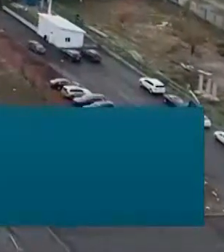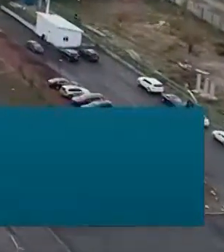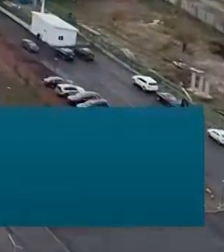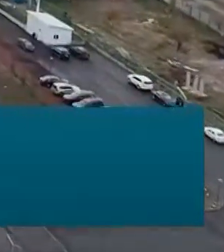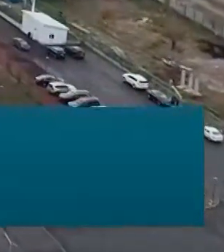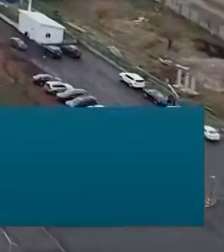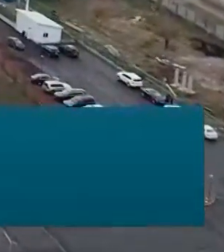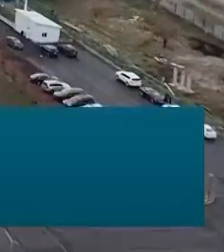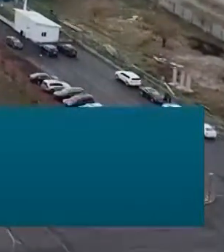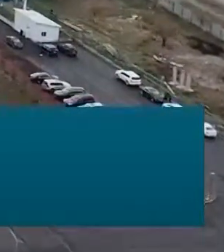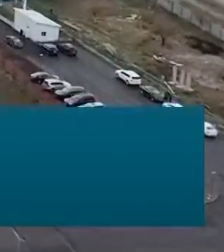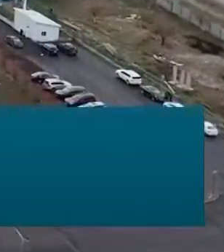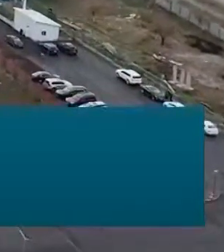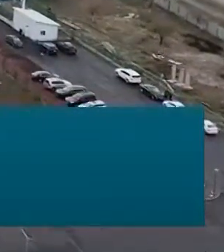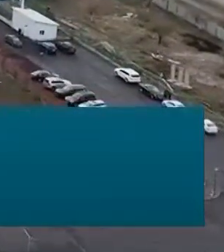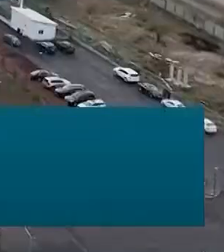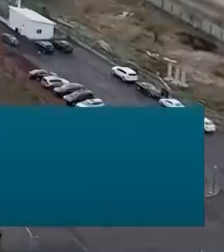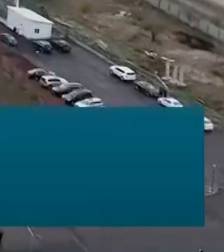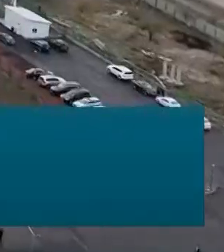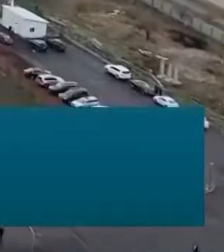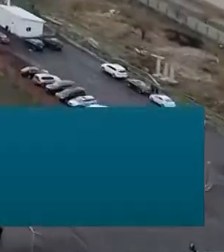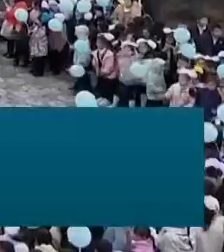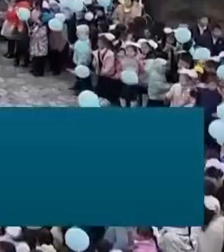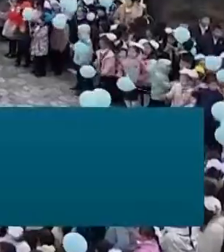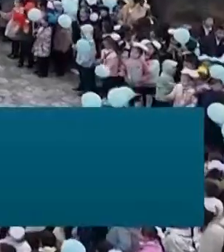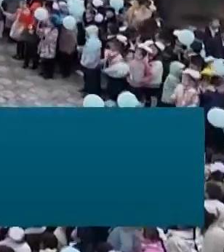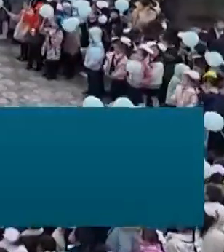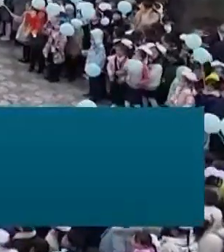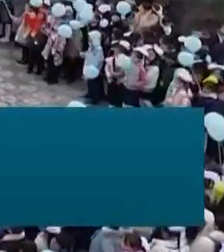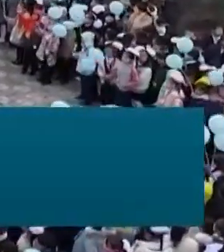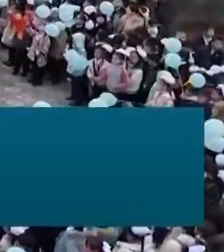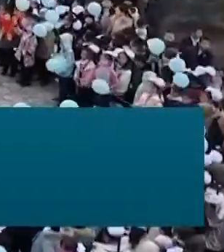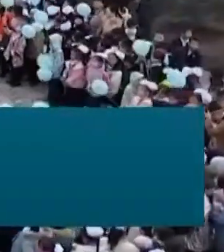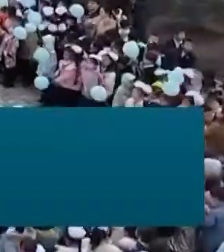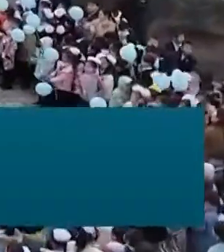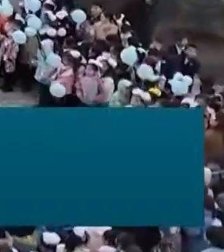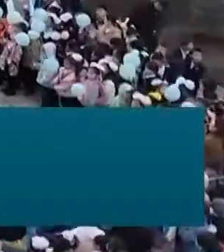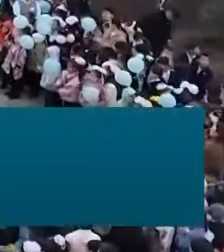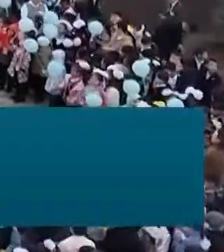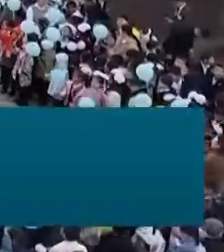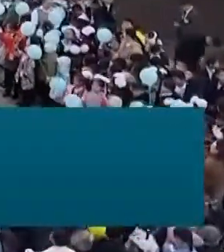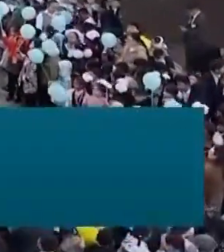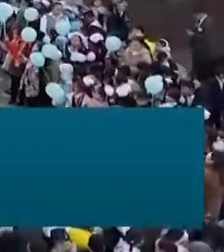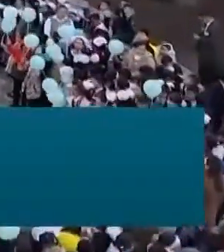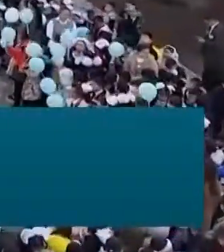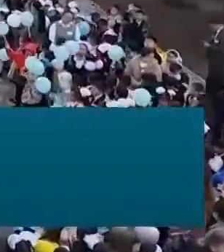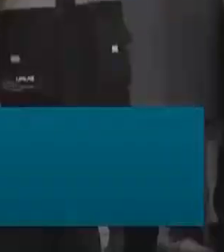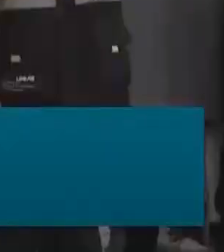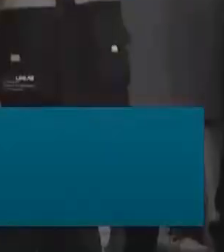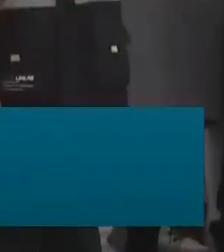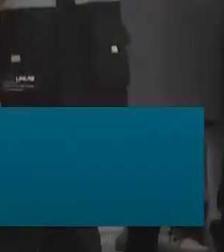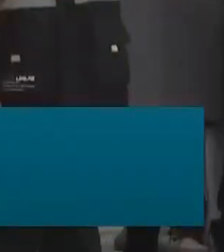На радость жителям дачного массива в селе Уэрэкте, расположенного неподалеку от города Ессык, введен в эксплуатацию новая школа